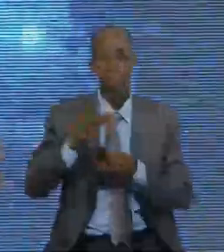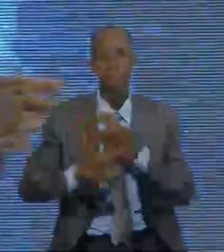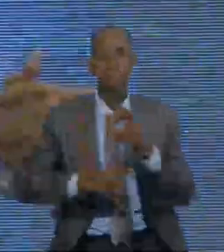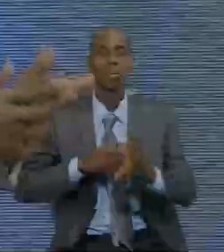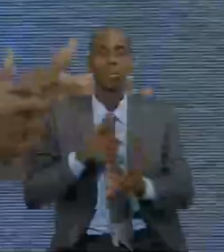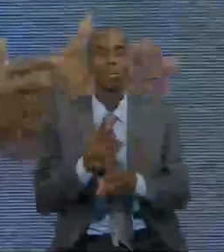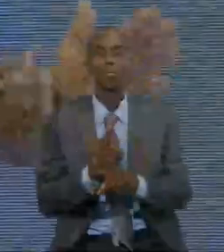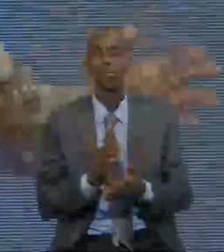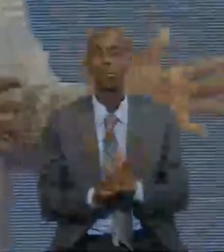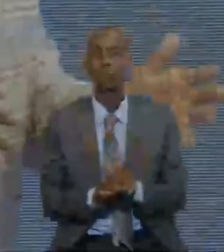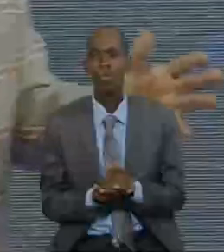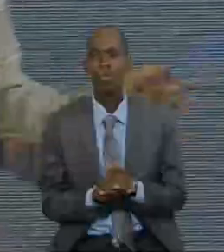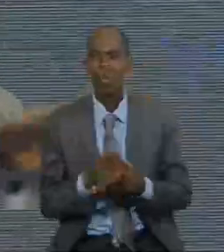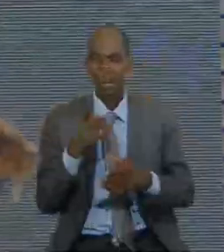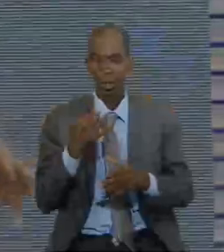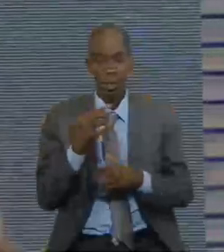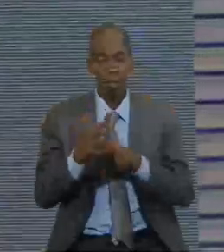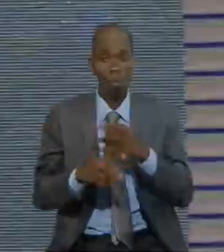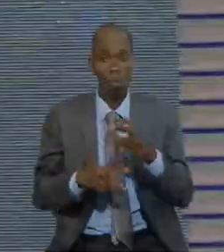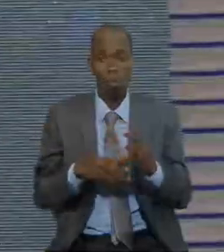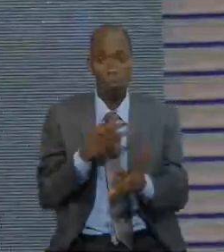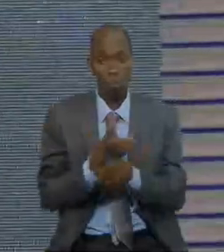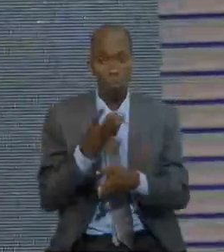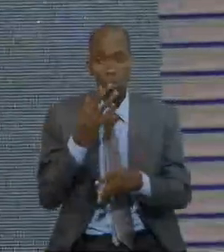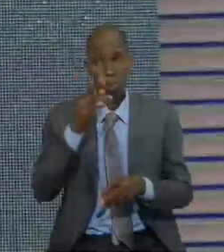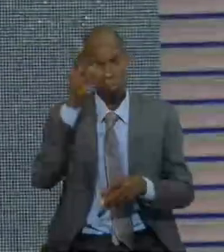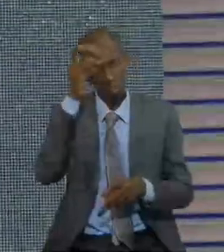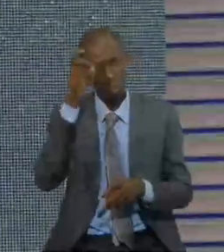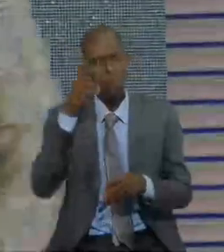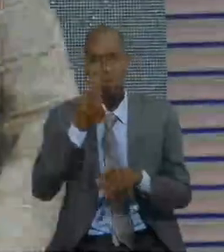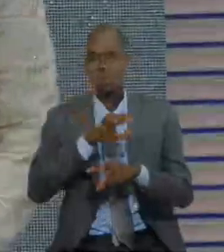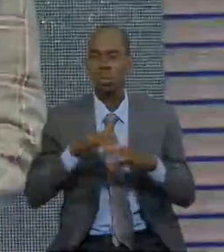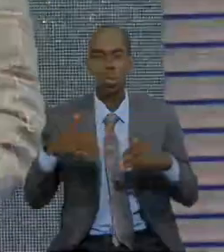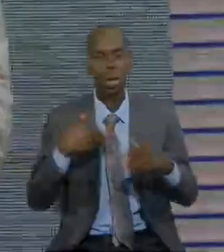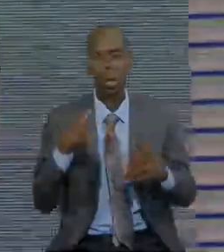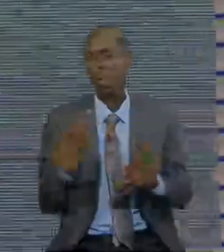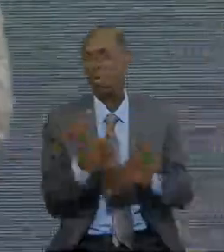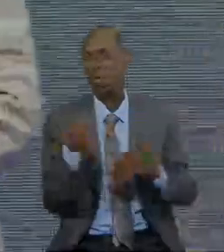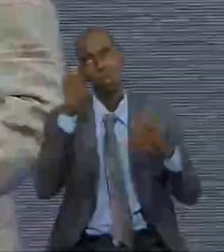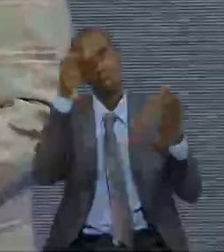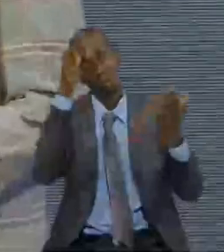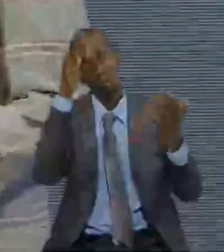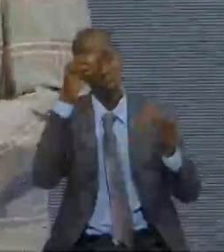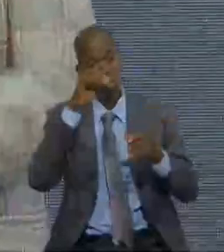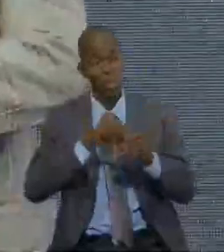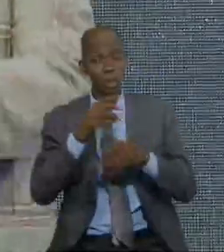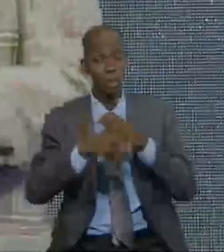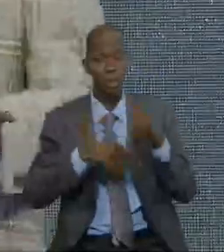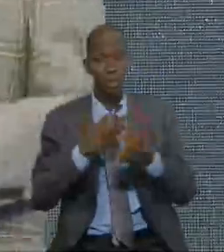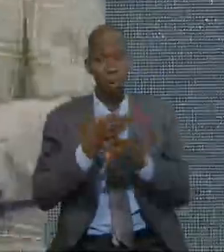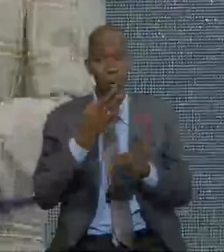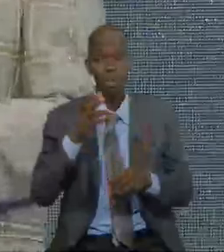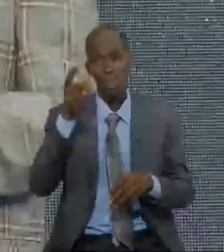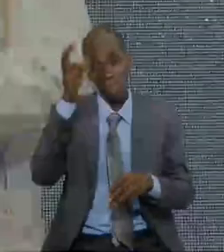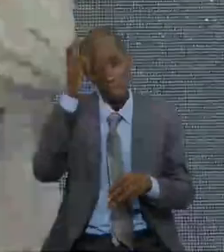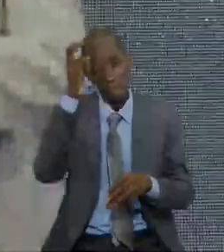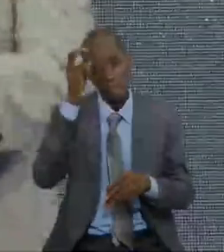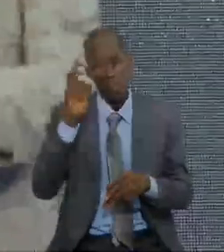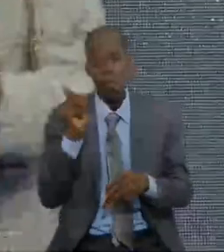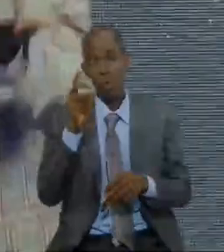et sans Dieu dans le monde vous n'avez aucune expérience dans le monde des